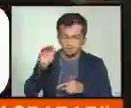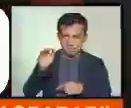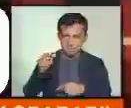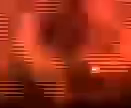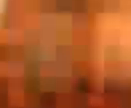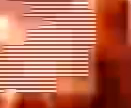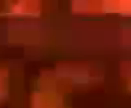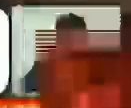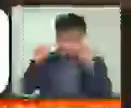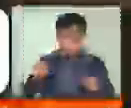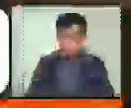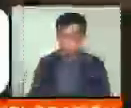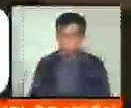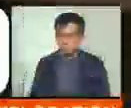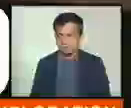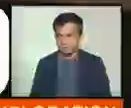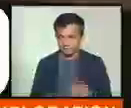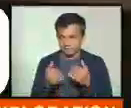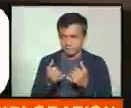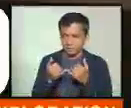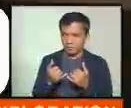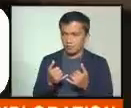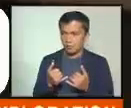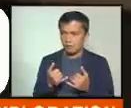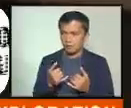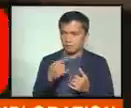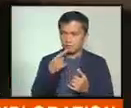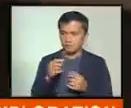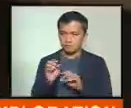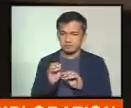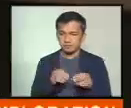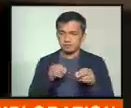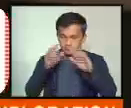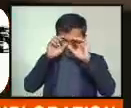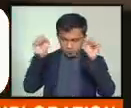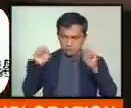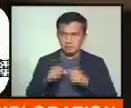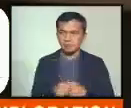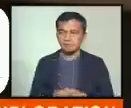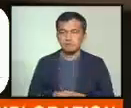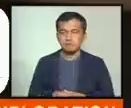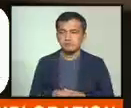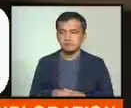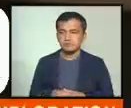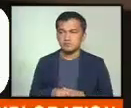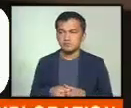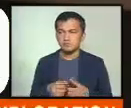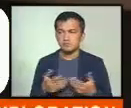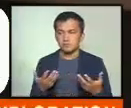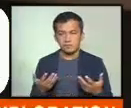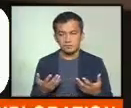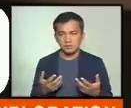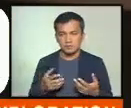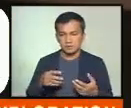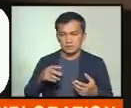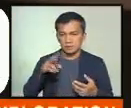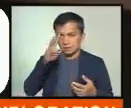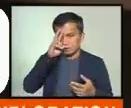Pangulo. Right now, no, ang mga inilagay ng presidente ay walang alam-alam